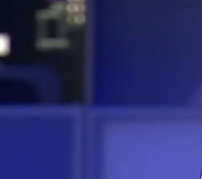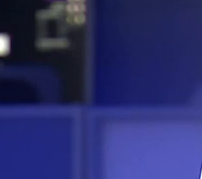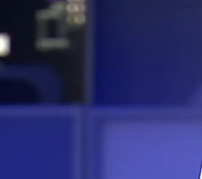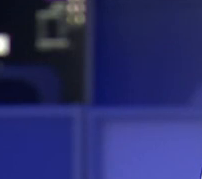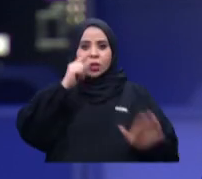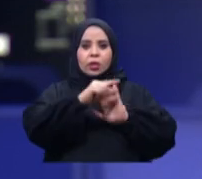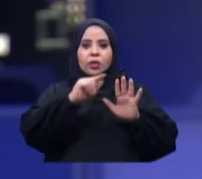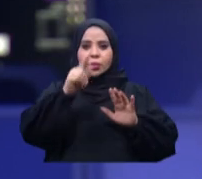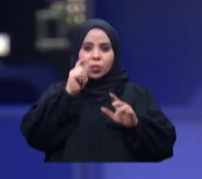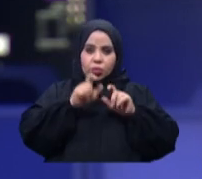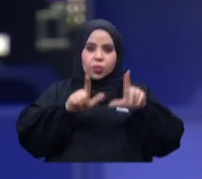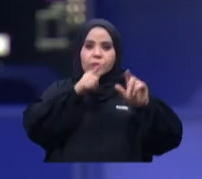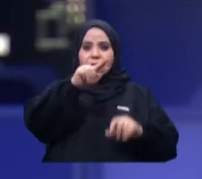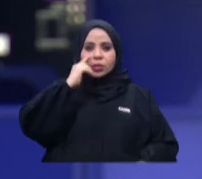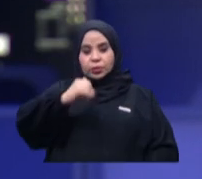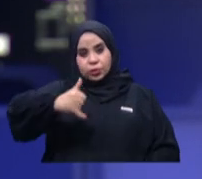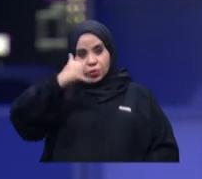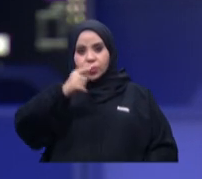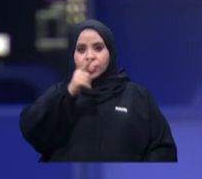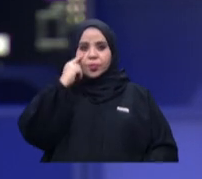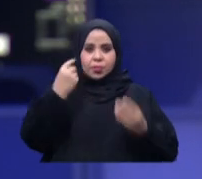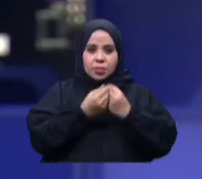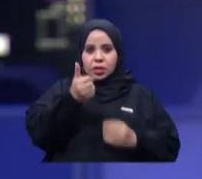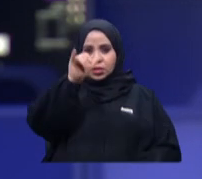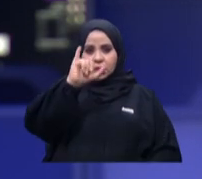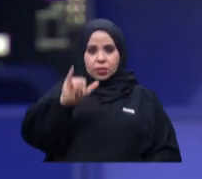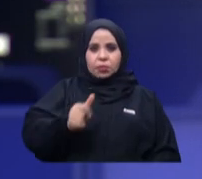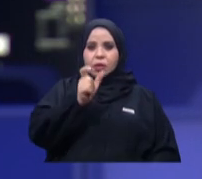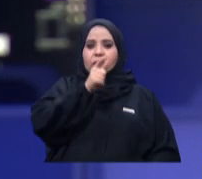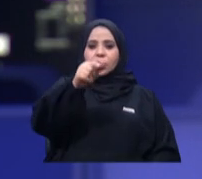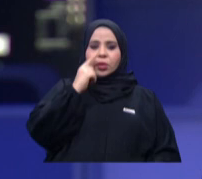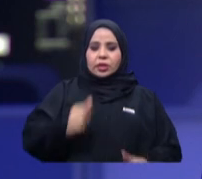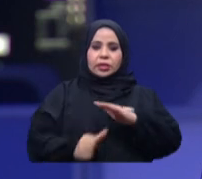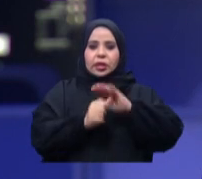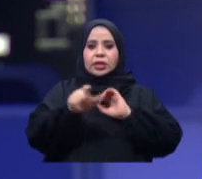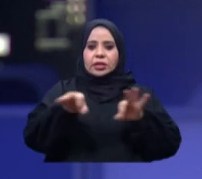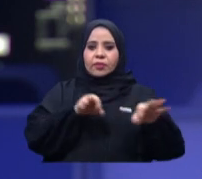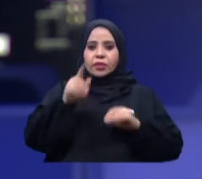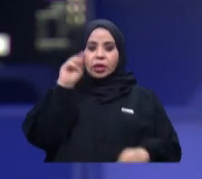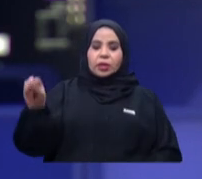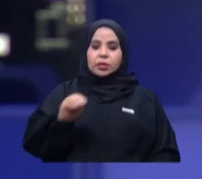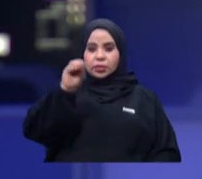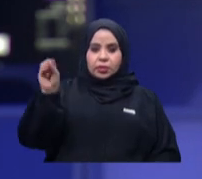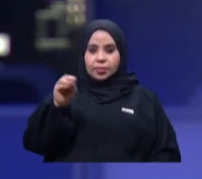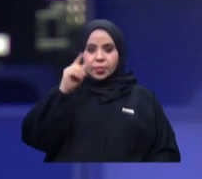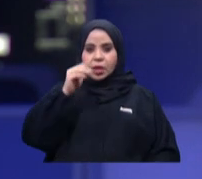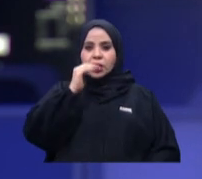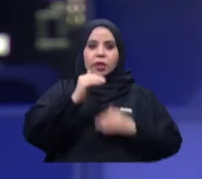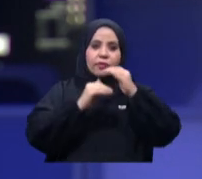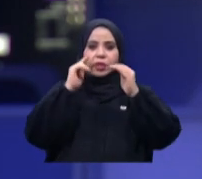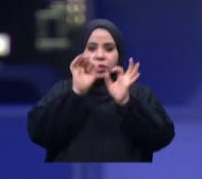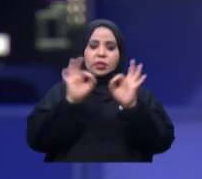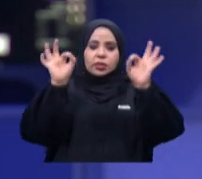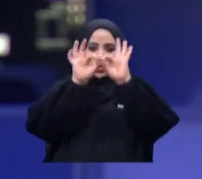ولإلقاء المزيد من الأضواء حول هذا الموضوع معنا عبر الهاتف وعلى الهواء مباشرة الأستاذة إيمان المرباطي، الرئيس